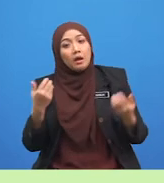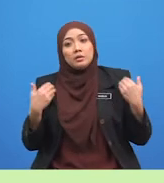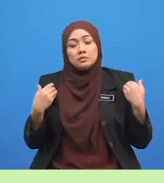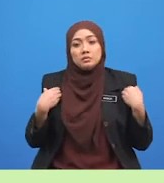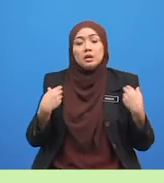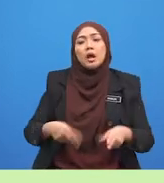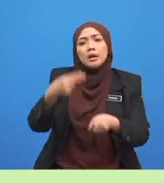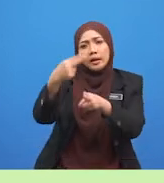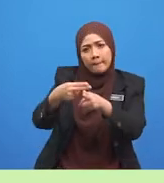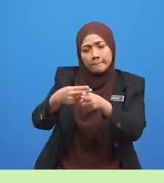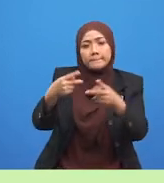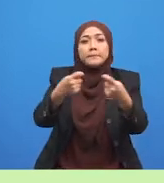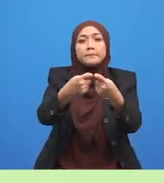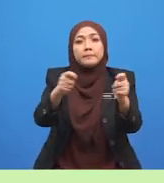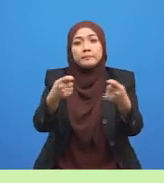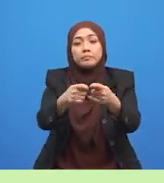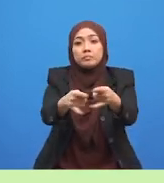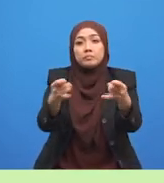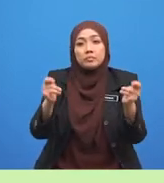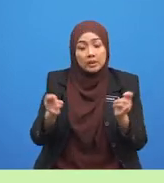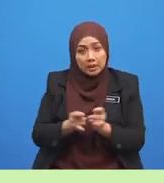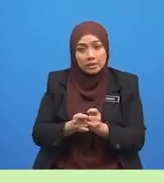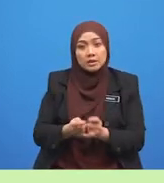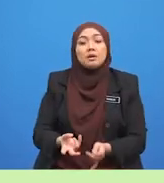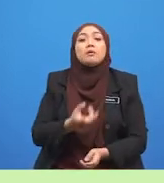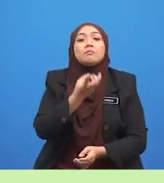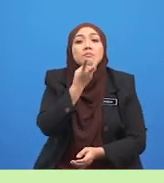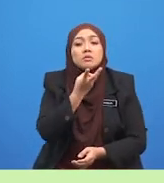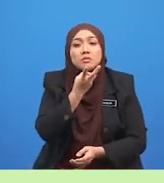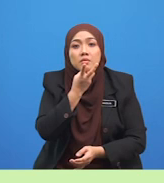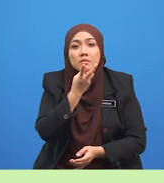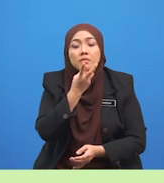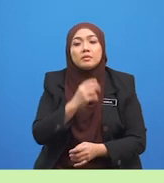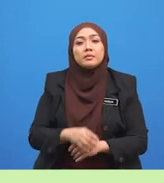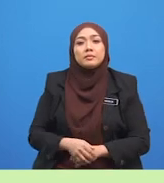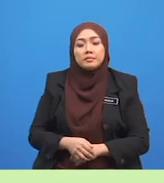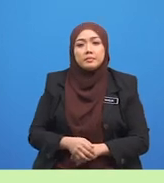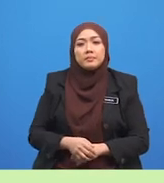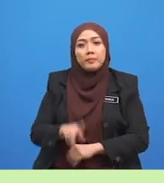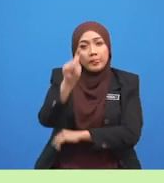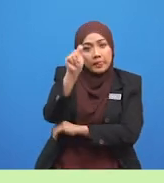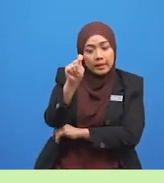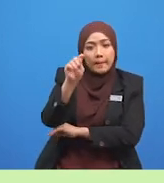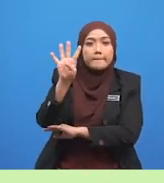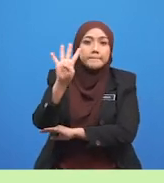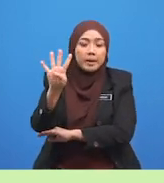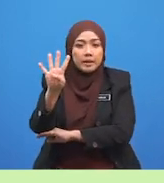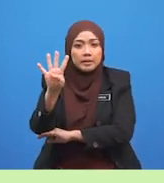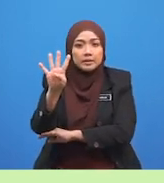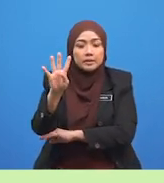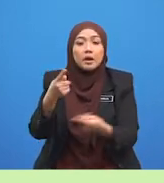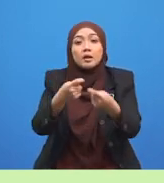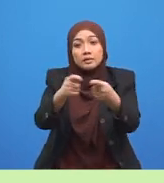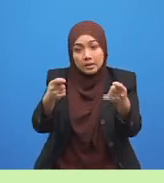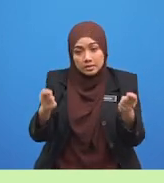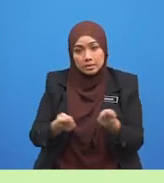bernama Tasik Berak. Akhir sekali ialah tasik yang bertanda T4.